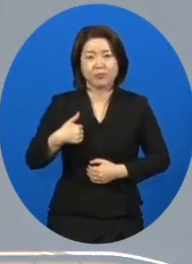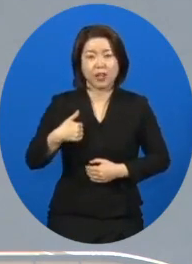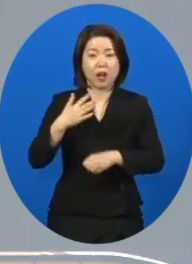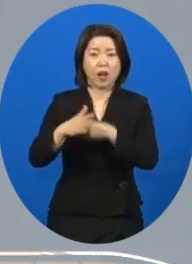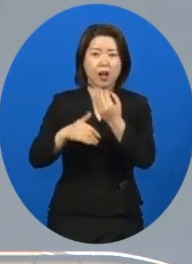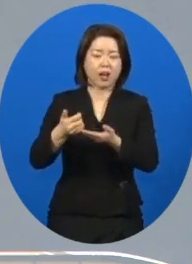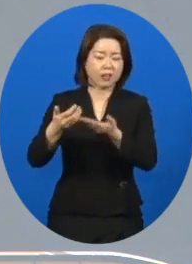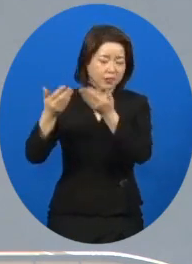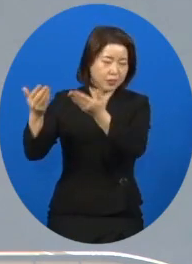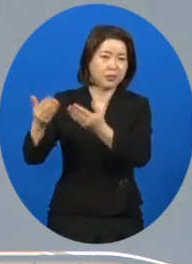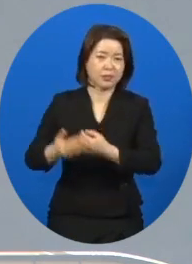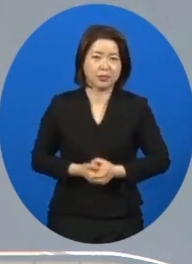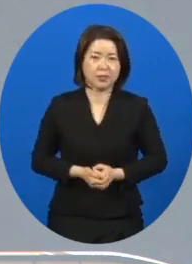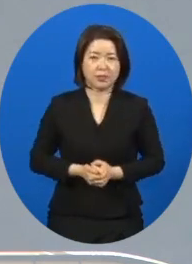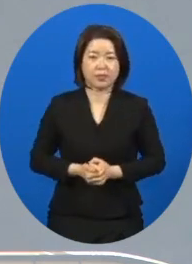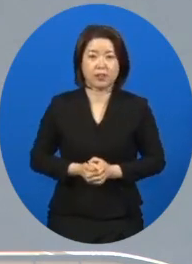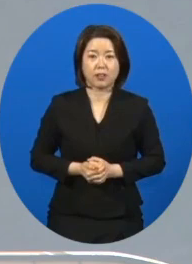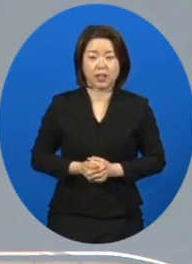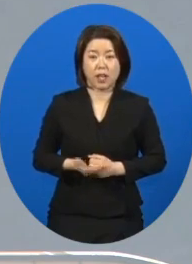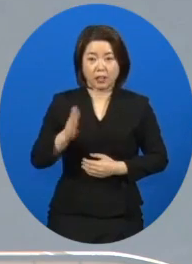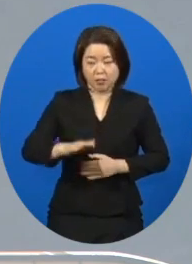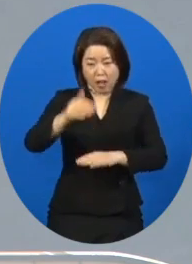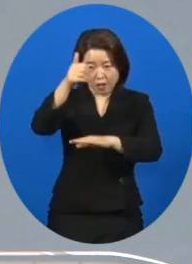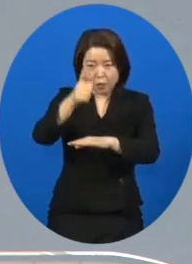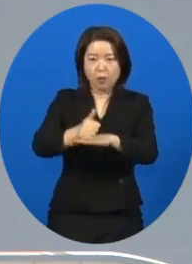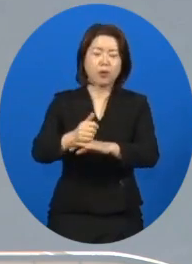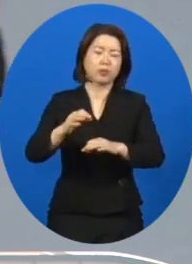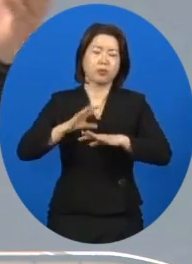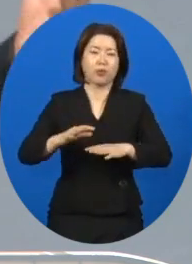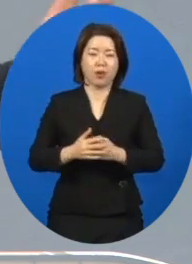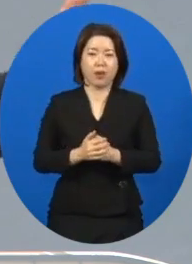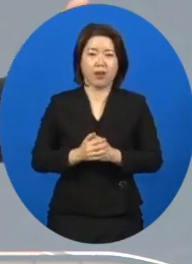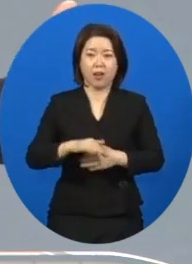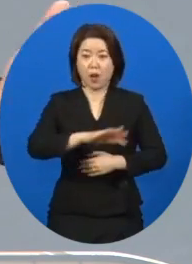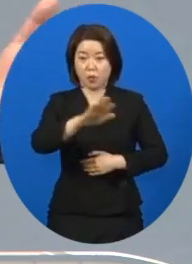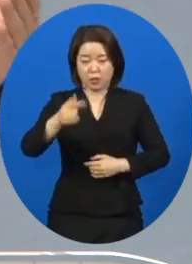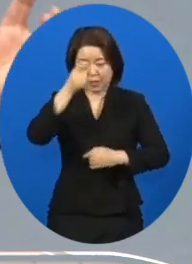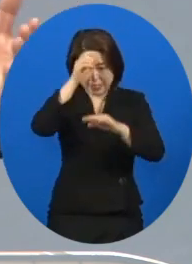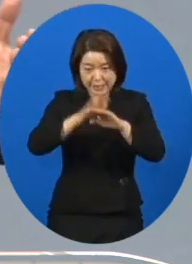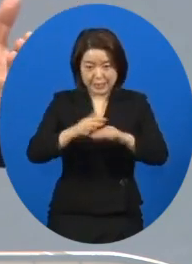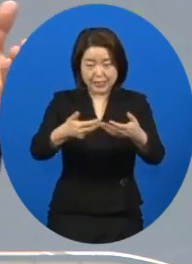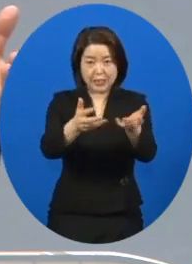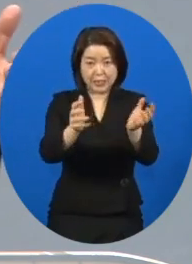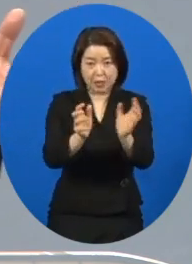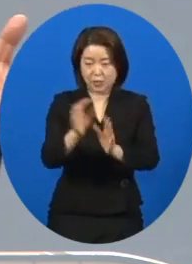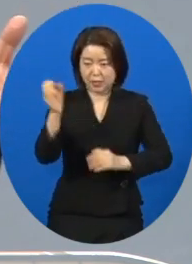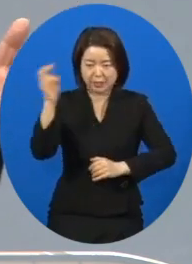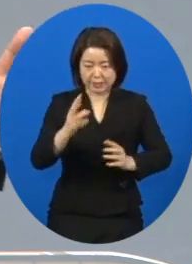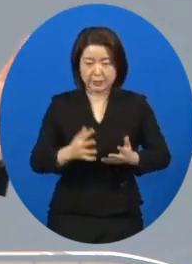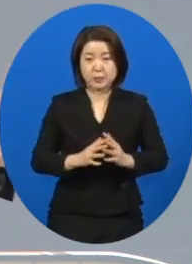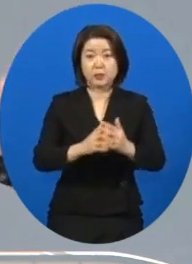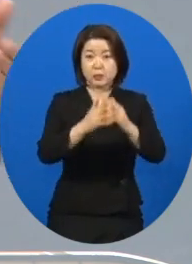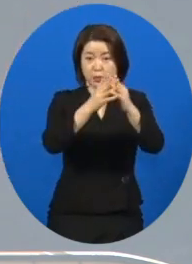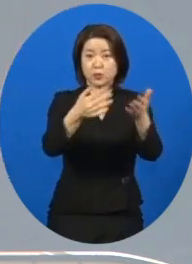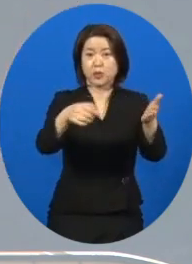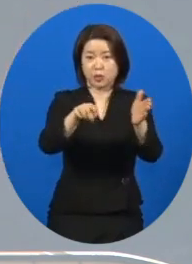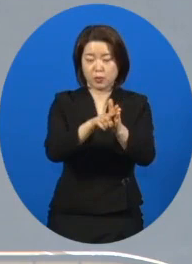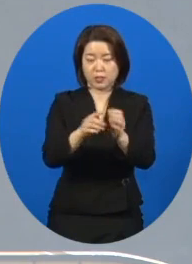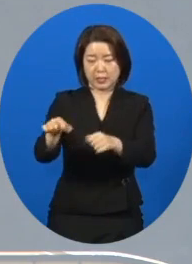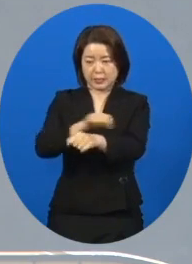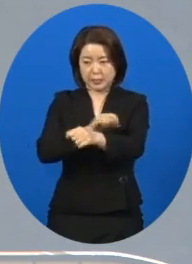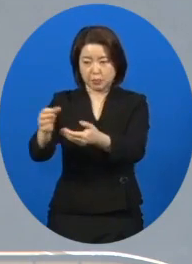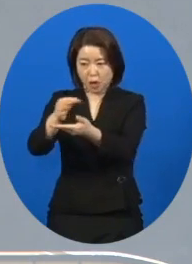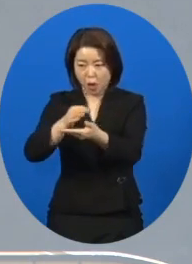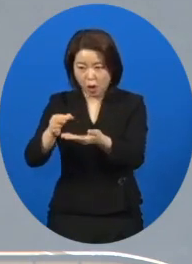들더라고요. 결과도 참 놀라웠어요. 우리가 이 예배당을 다시 건축하기 위해서 특별